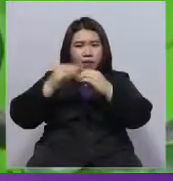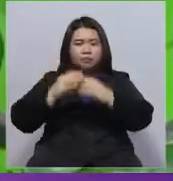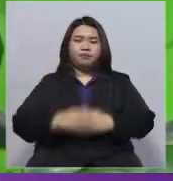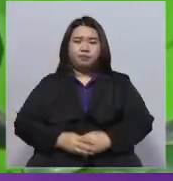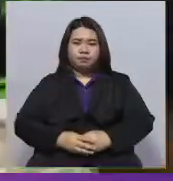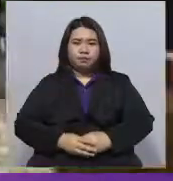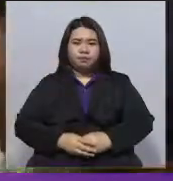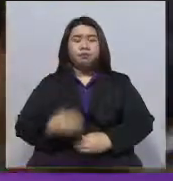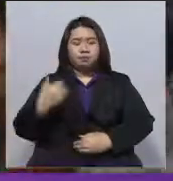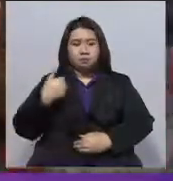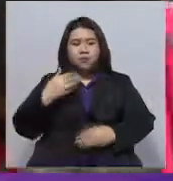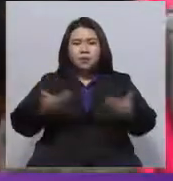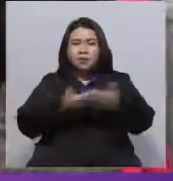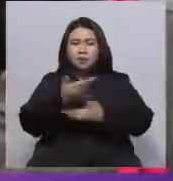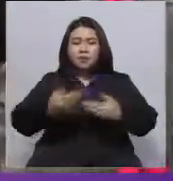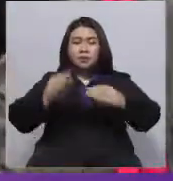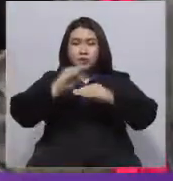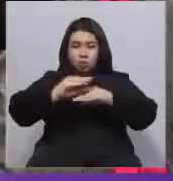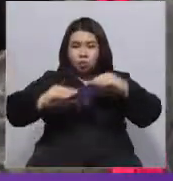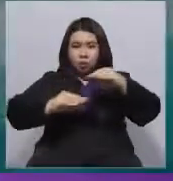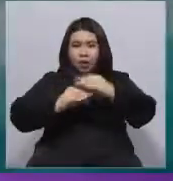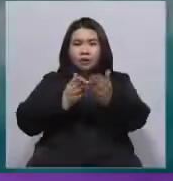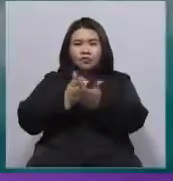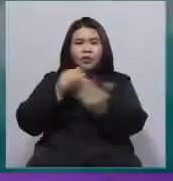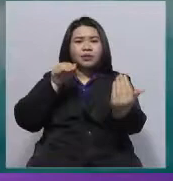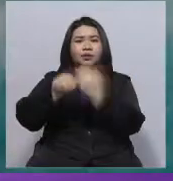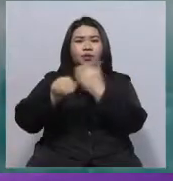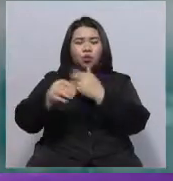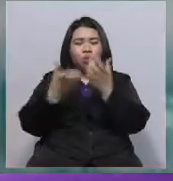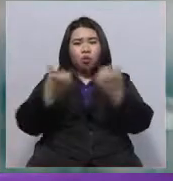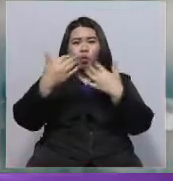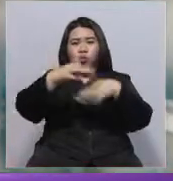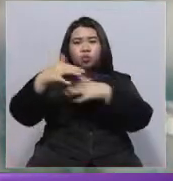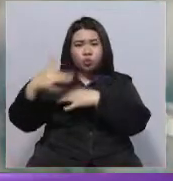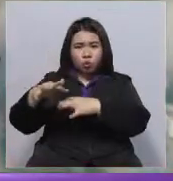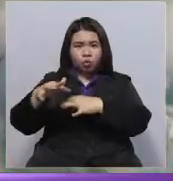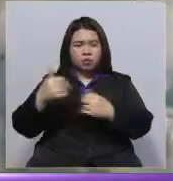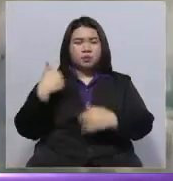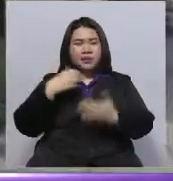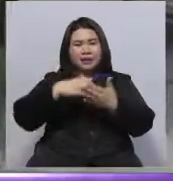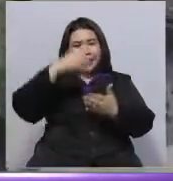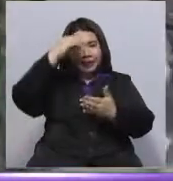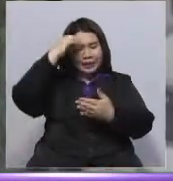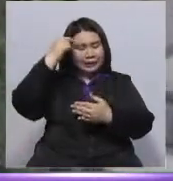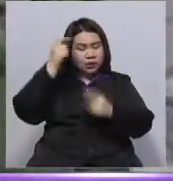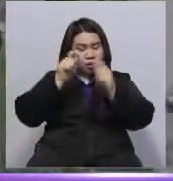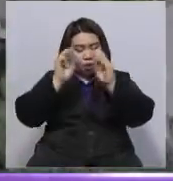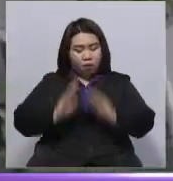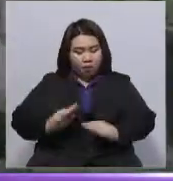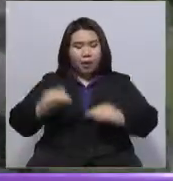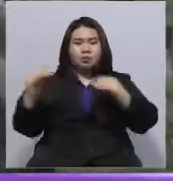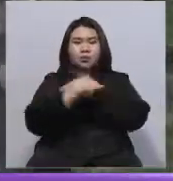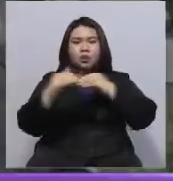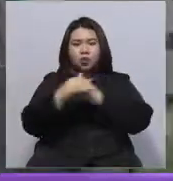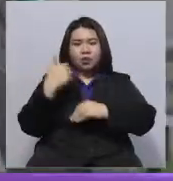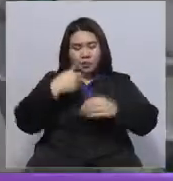มีการพิจารณาโครงการด้านการคมนาคมขนส่งการศึกษาออกแบบการก่อสร้างถนนจำนวน5เส้น